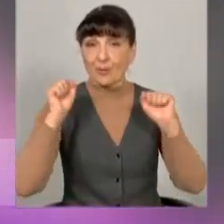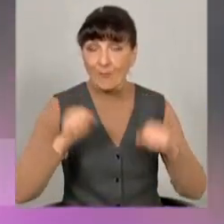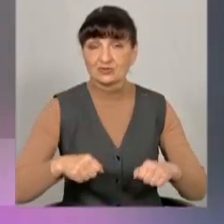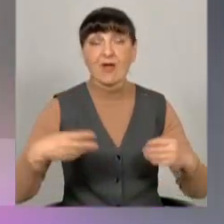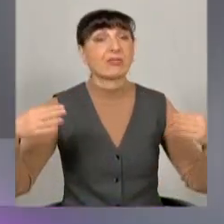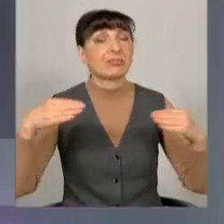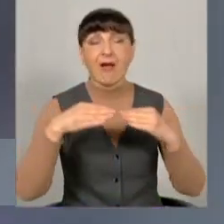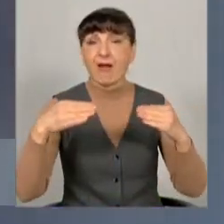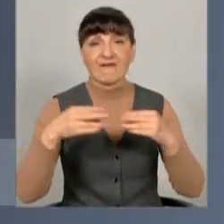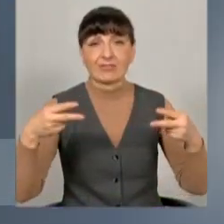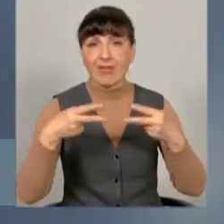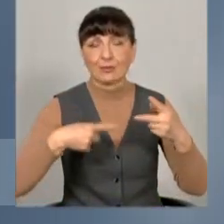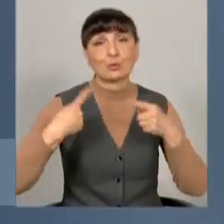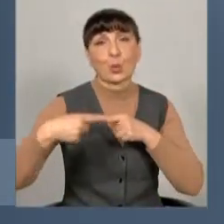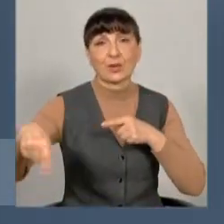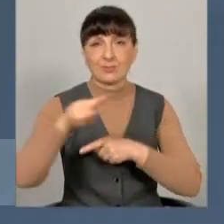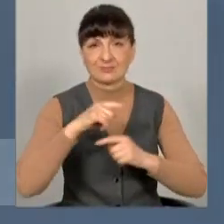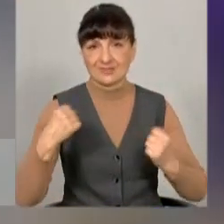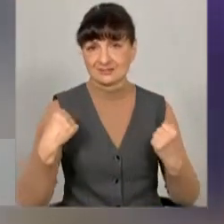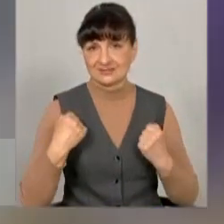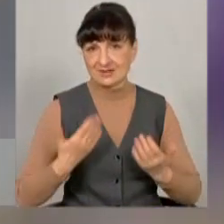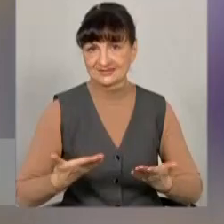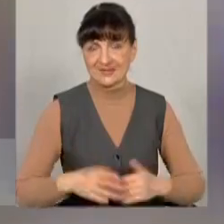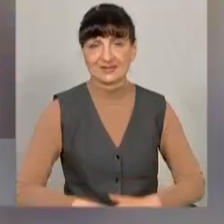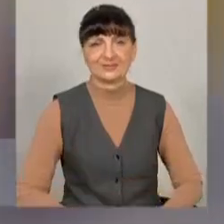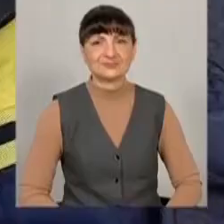наравне с другими спортсменами.